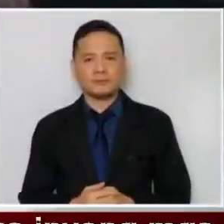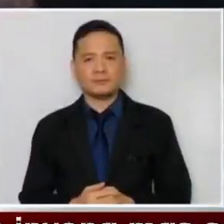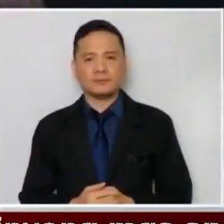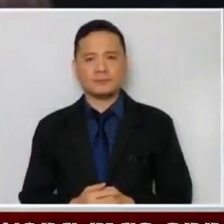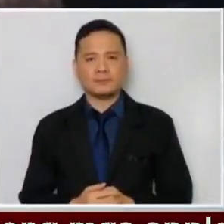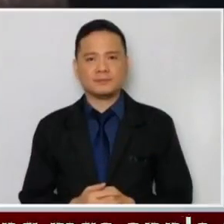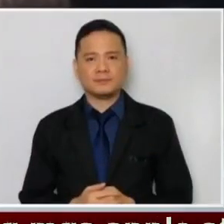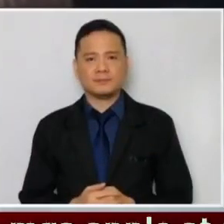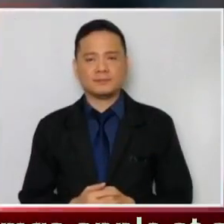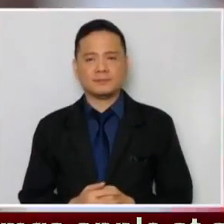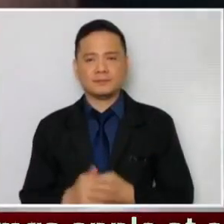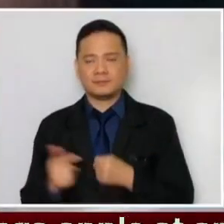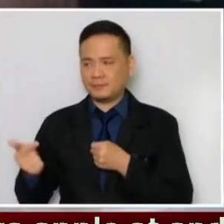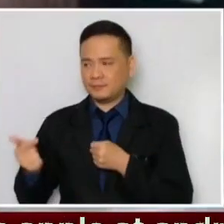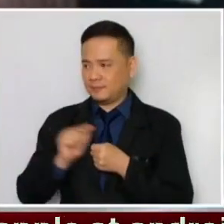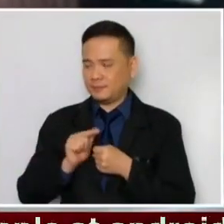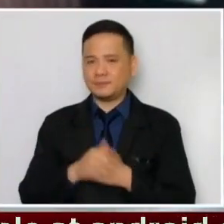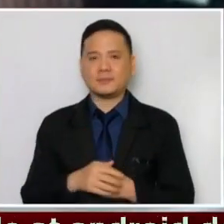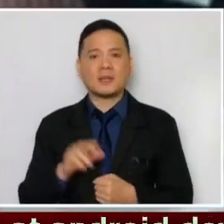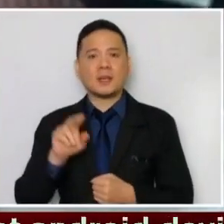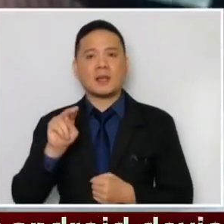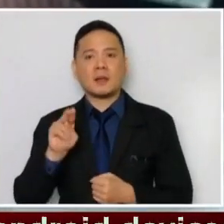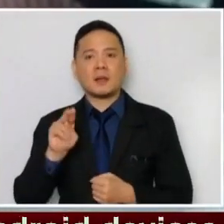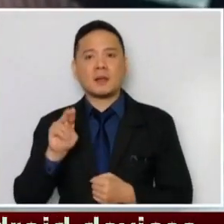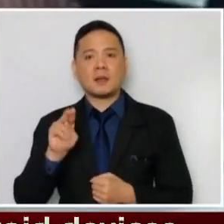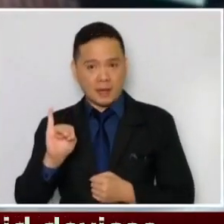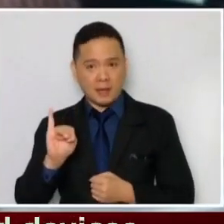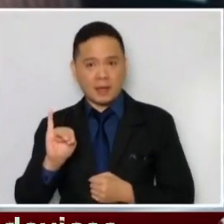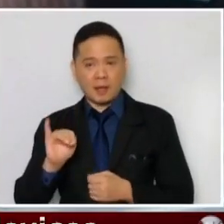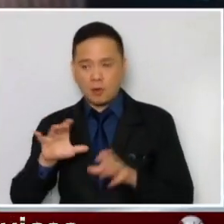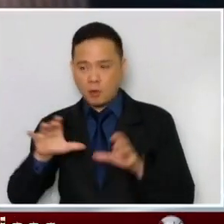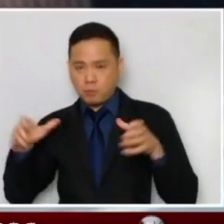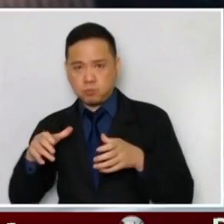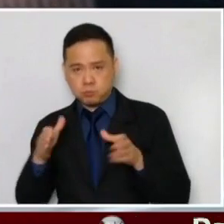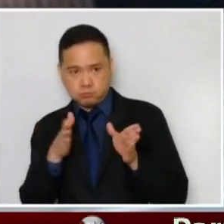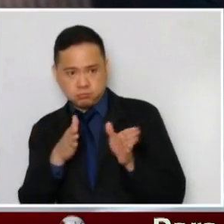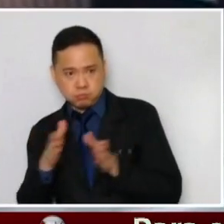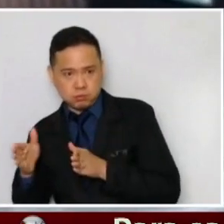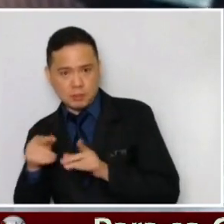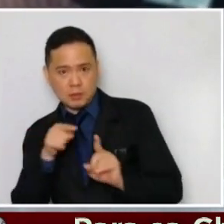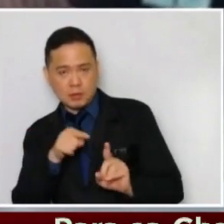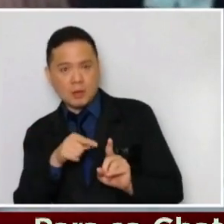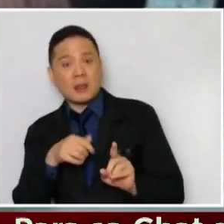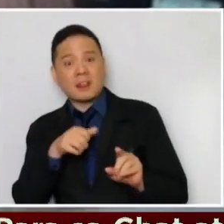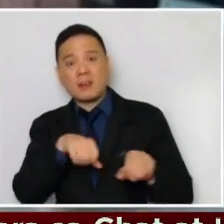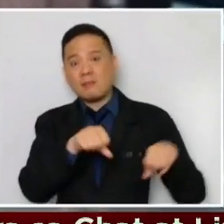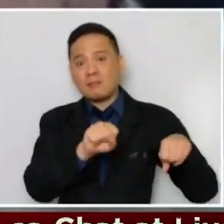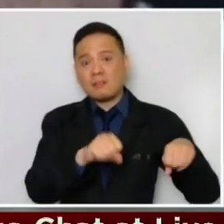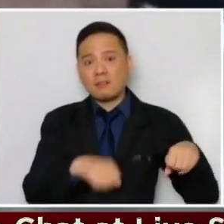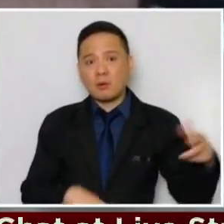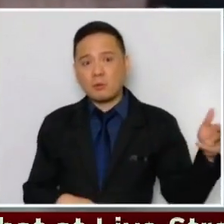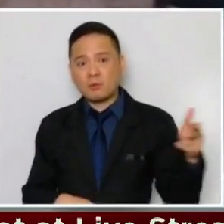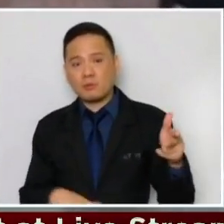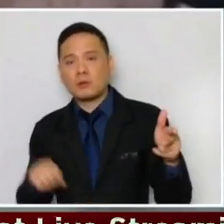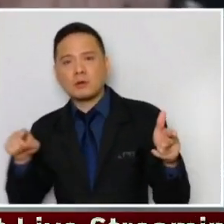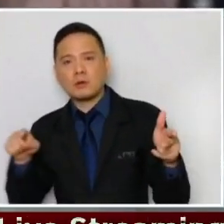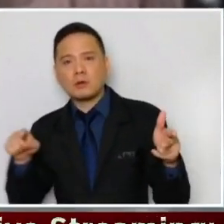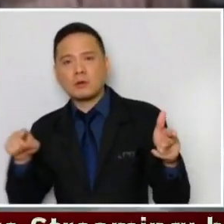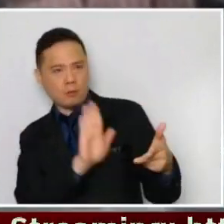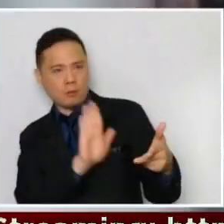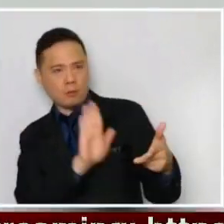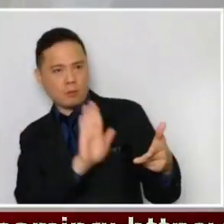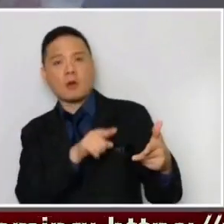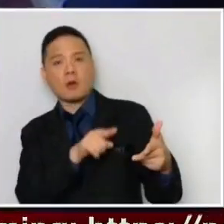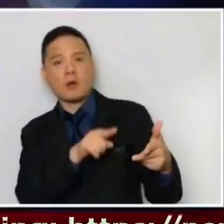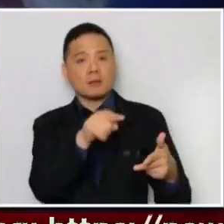kwentuhan mo. Unang hinarang ng NBI Special Action Unit ang rider na ito na naghatid sa mga agent ng in-order sa Facebook na gamot sa